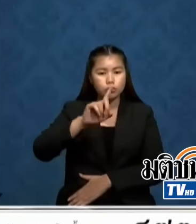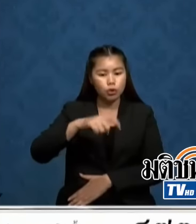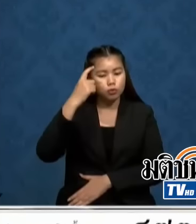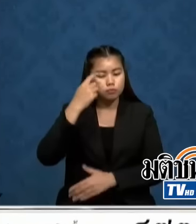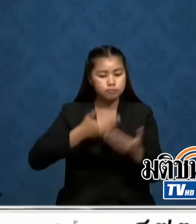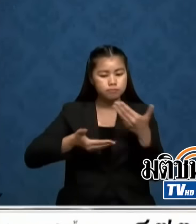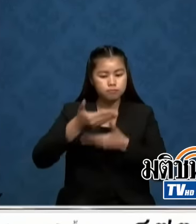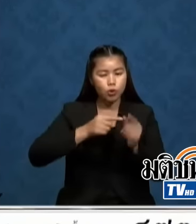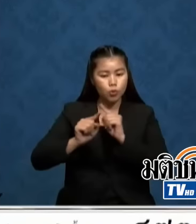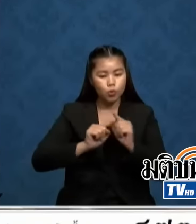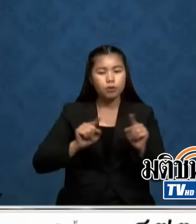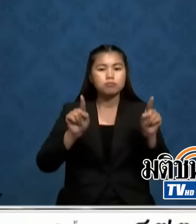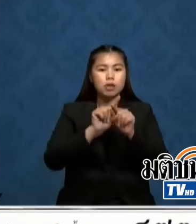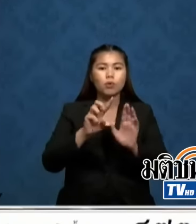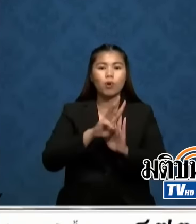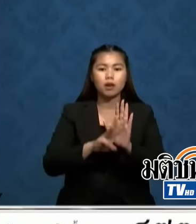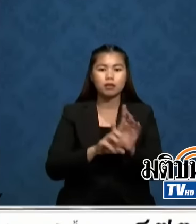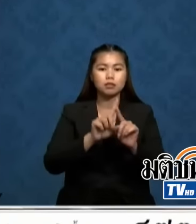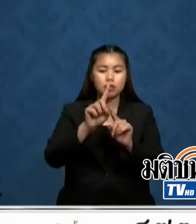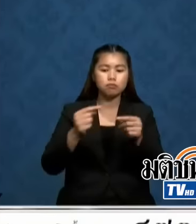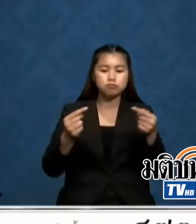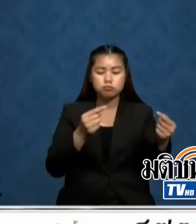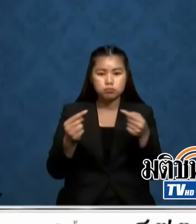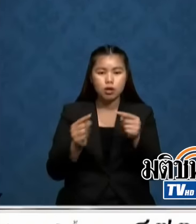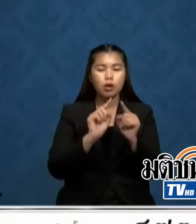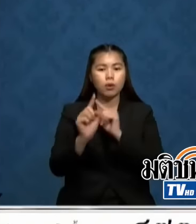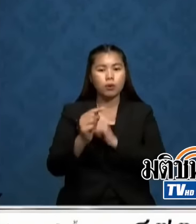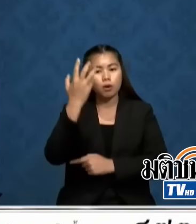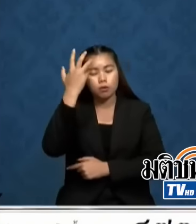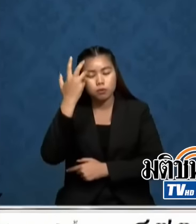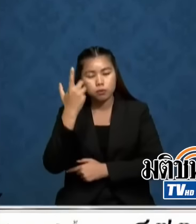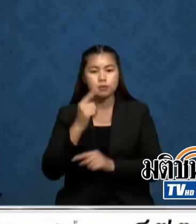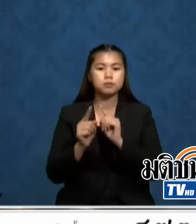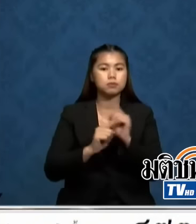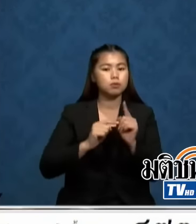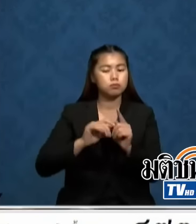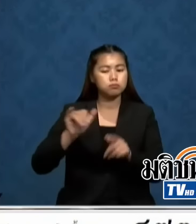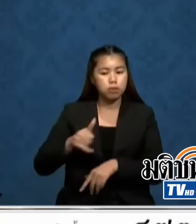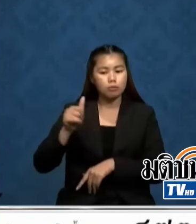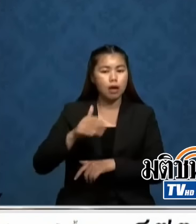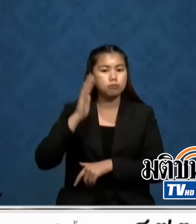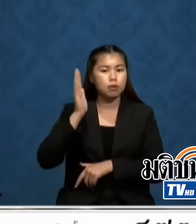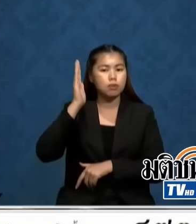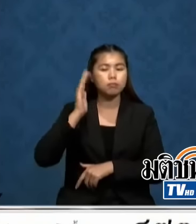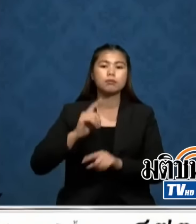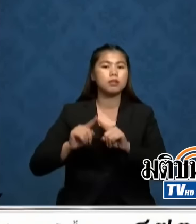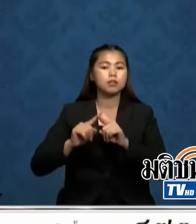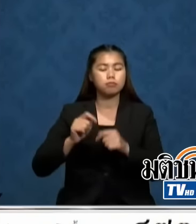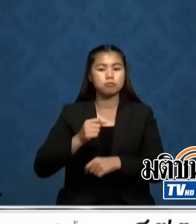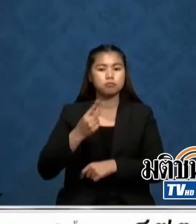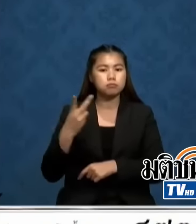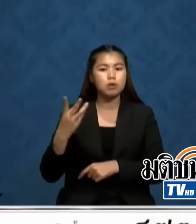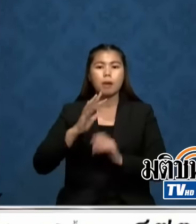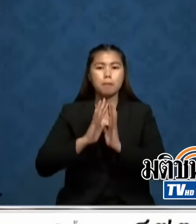กันแบบนี้ในวาระที่ 1แบบนี้ถกเถียงอภิปรายกันหน้าดำคร่ำเคร่งไม่รู้กี่คนต่อกี่คนแล้วก็ลงมติว่าจะรับ